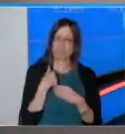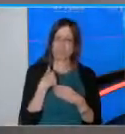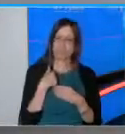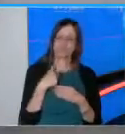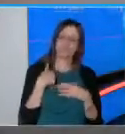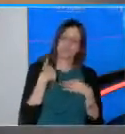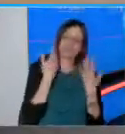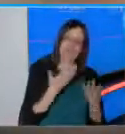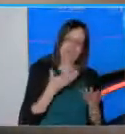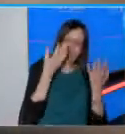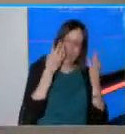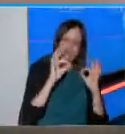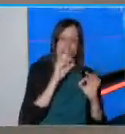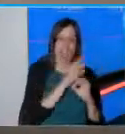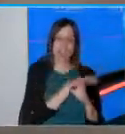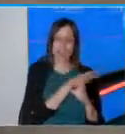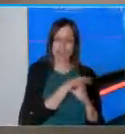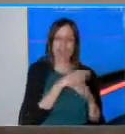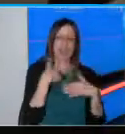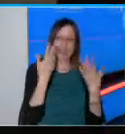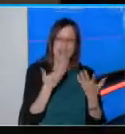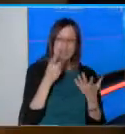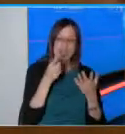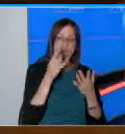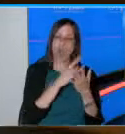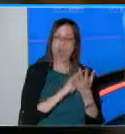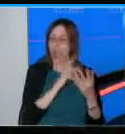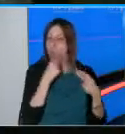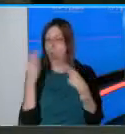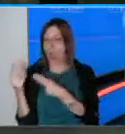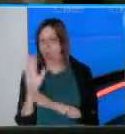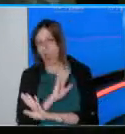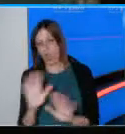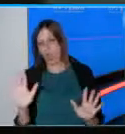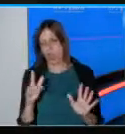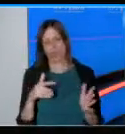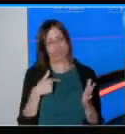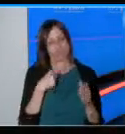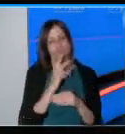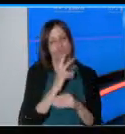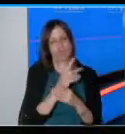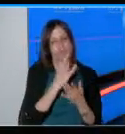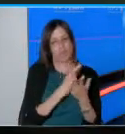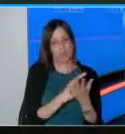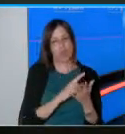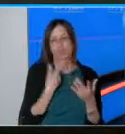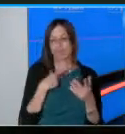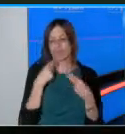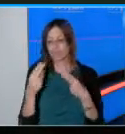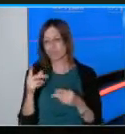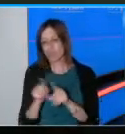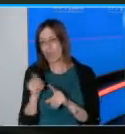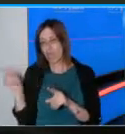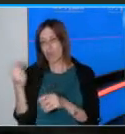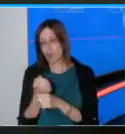כבוד למשטרה, נתנו כבוד לחוק, לא היינו מגיבים להם כמו שהם היו עושים.